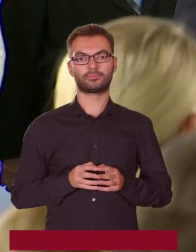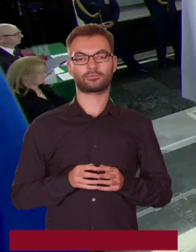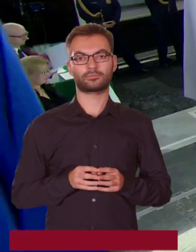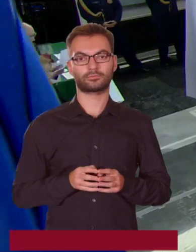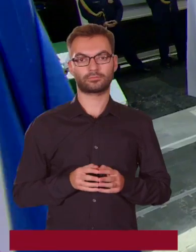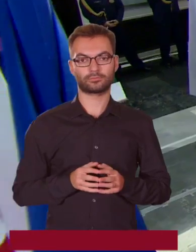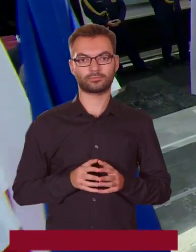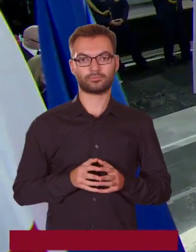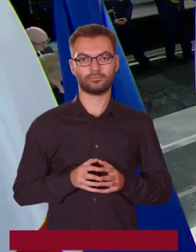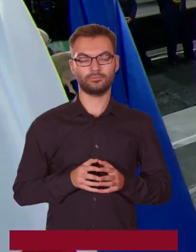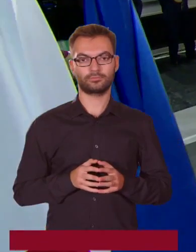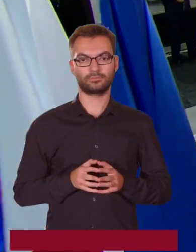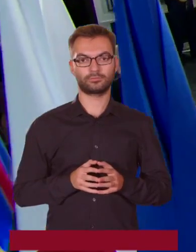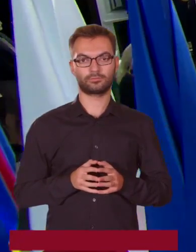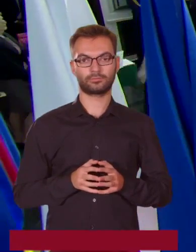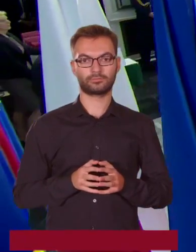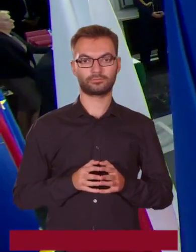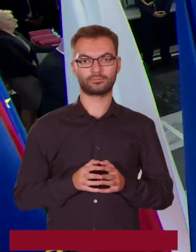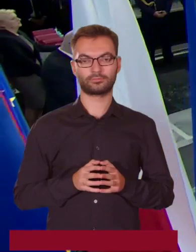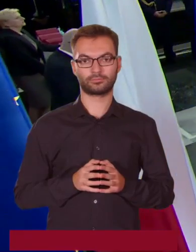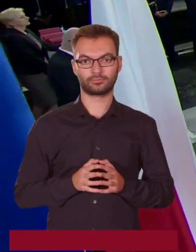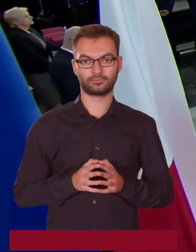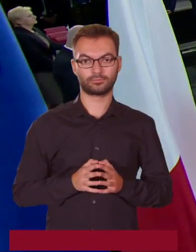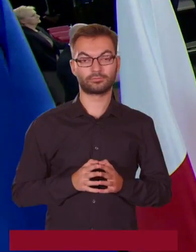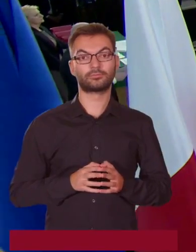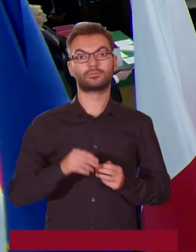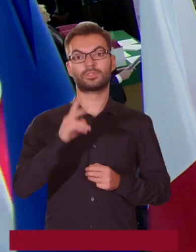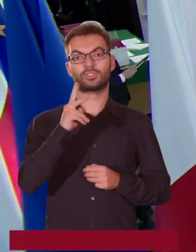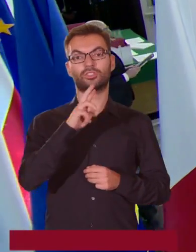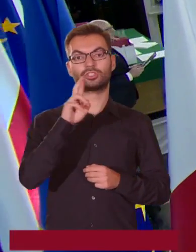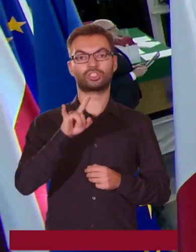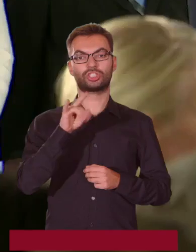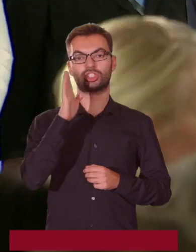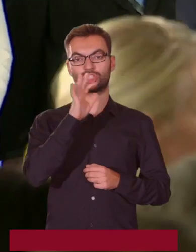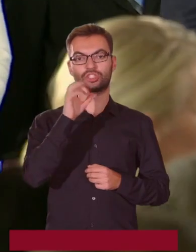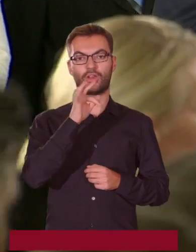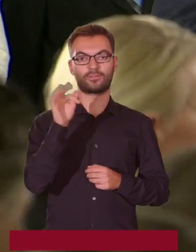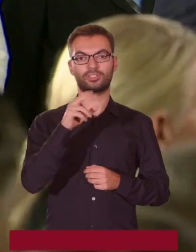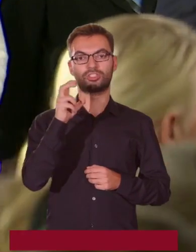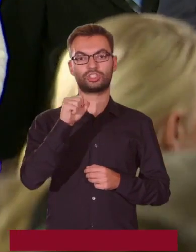Proszę pana Krzysztofa Czabańskiego.